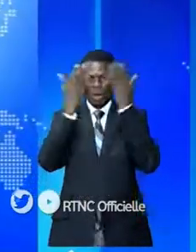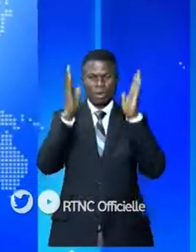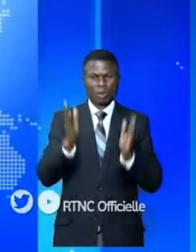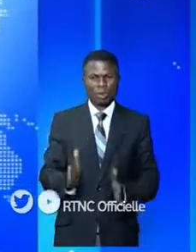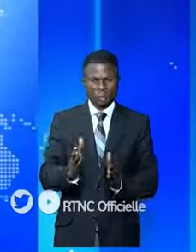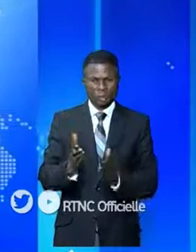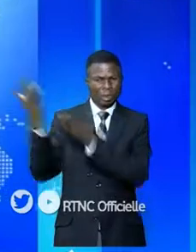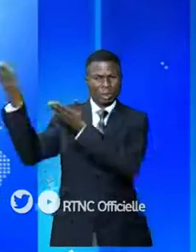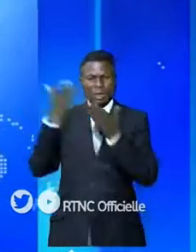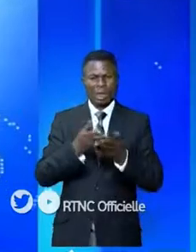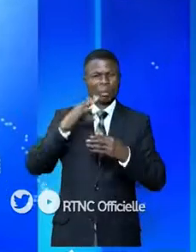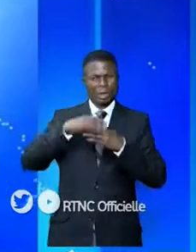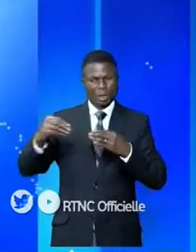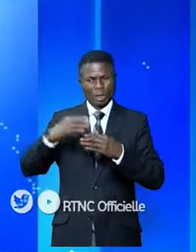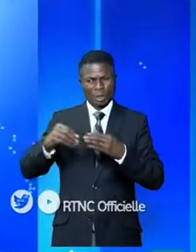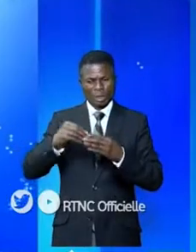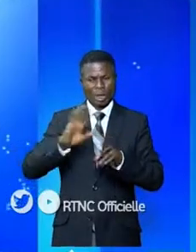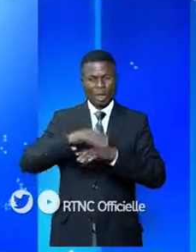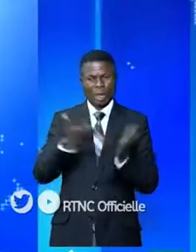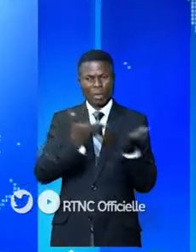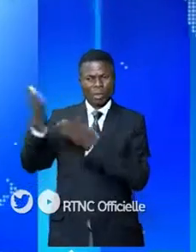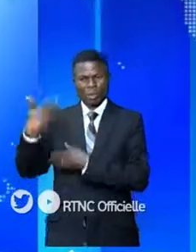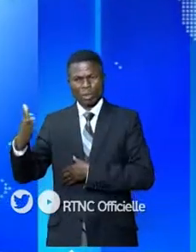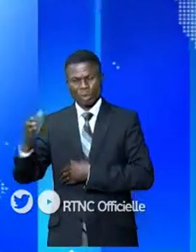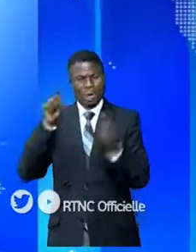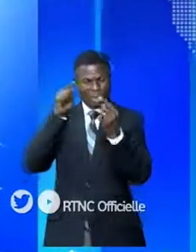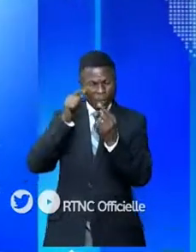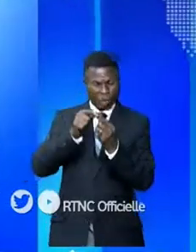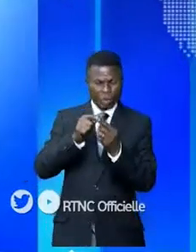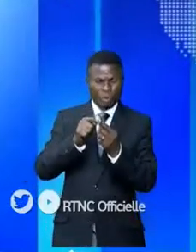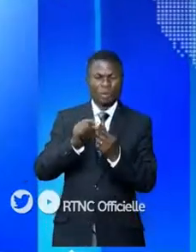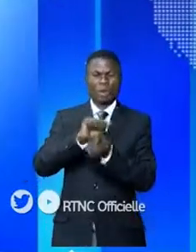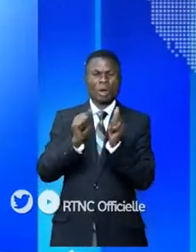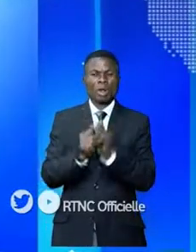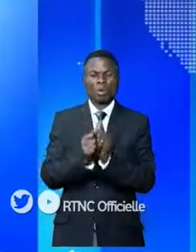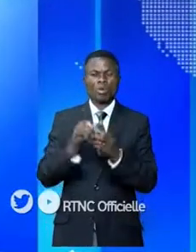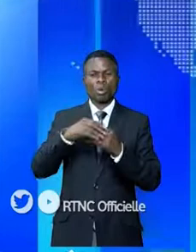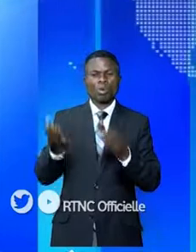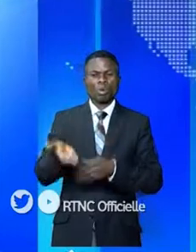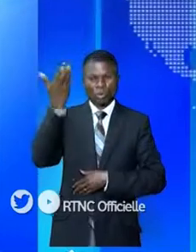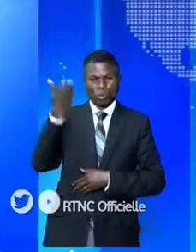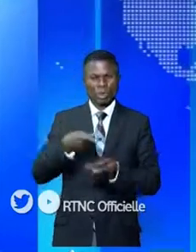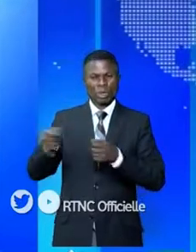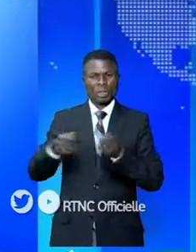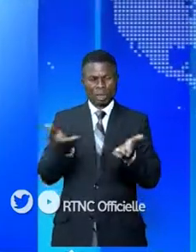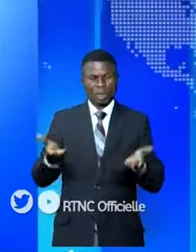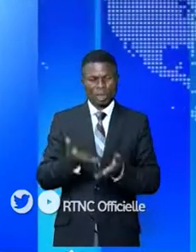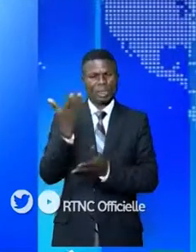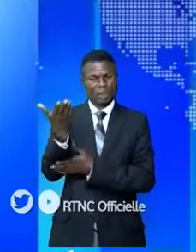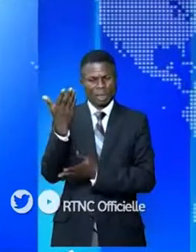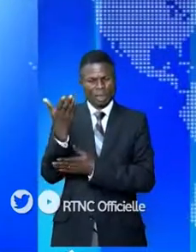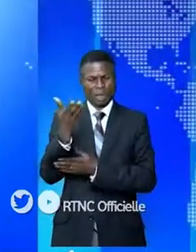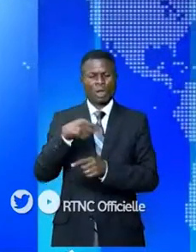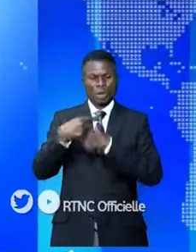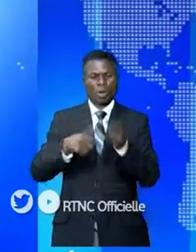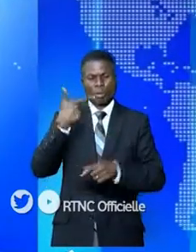au rapatriement des devises après les exportations. C'est l'une des causes de la surchauffe constatée sur le marché. Invitation lancée